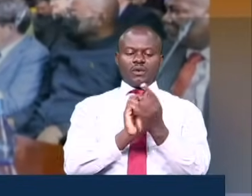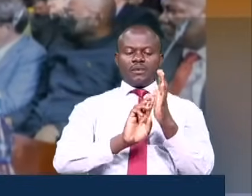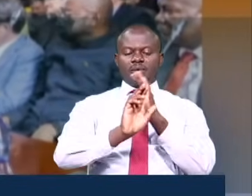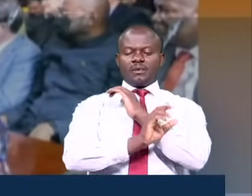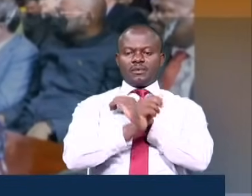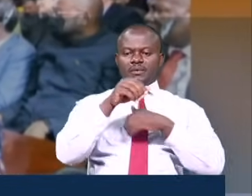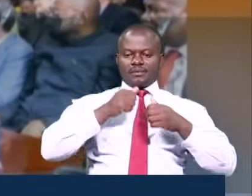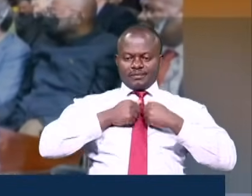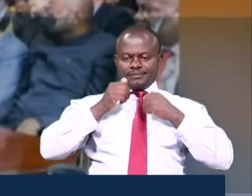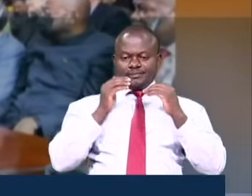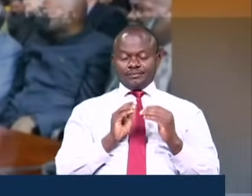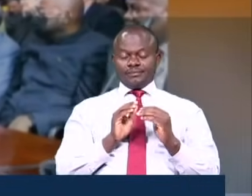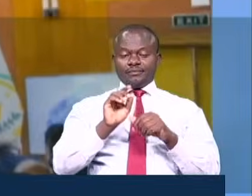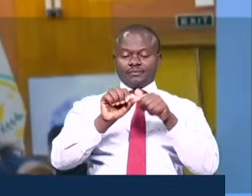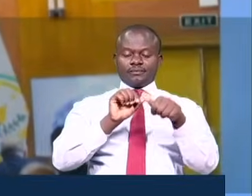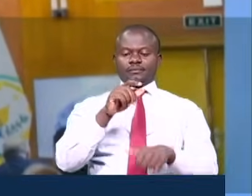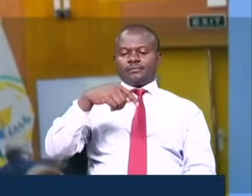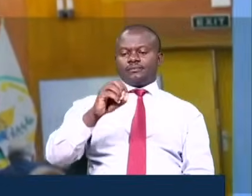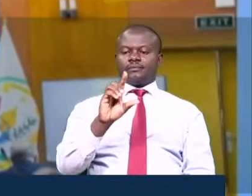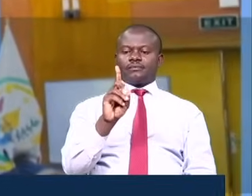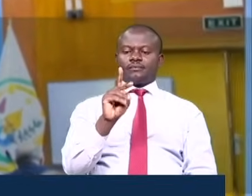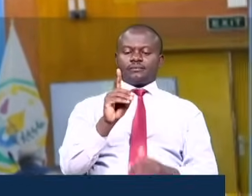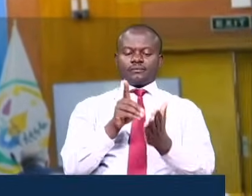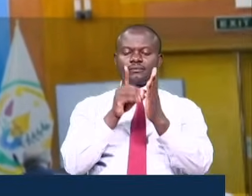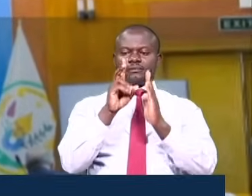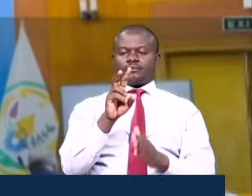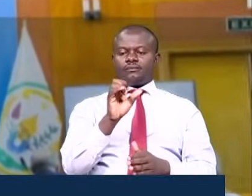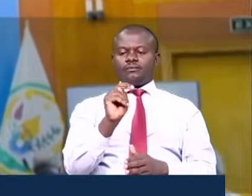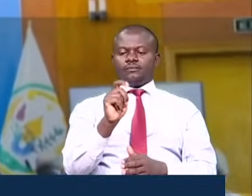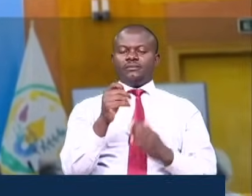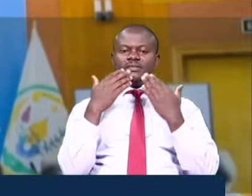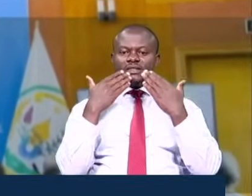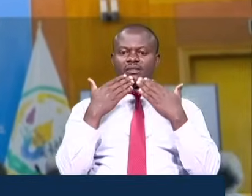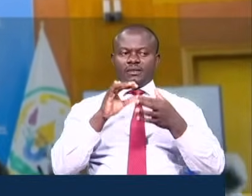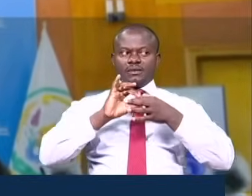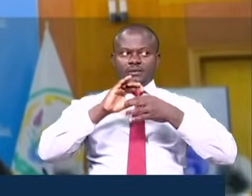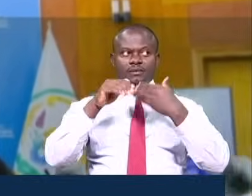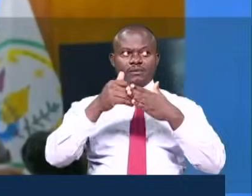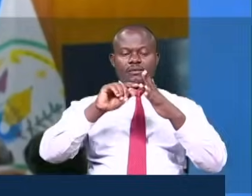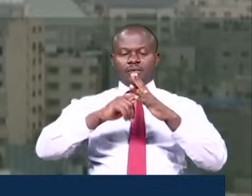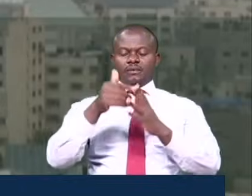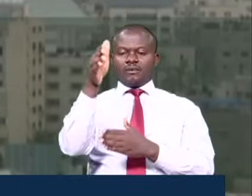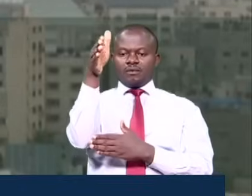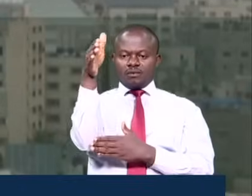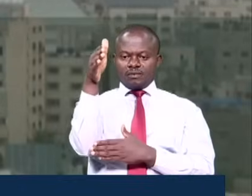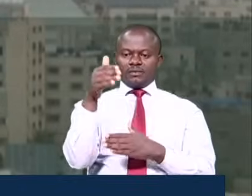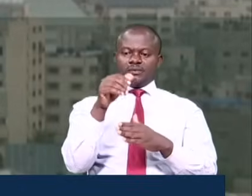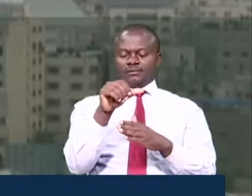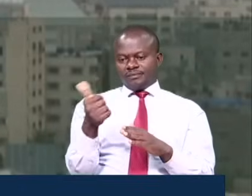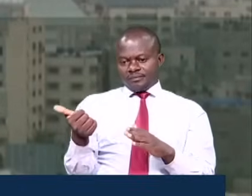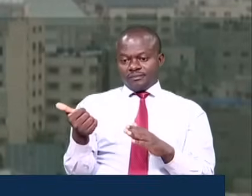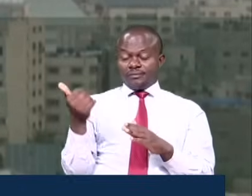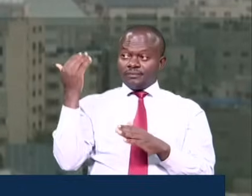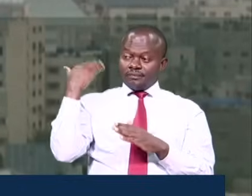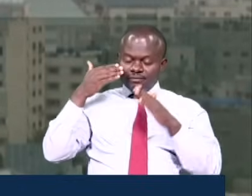Rwanda. Ku bijyanye na Polonye Dr. Vincent Biruta yashimye imibanire y'ibihugu byombi byamaze no gufungura ambasade kuri buri ruhande. Ku bijyanye n'ibitero biherutse